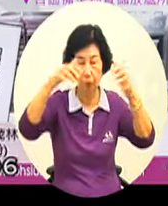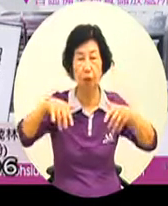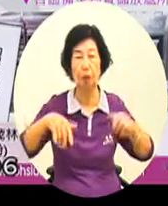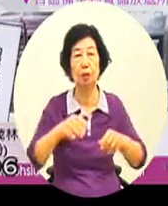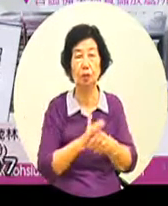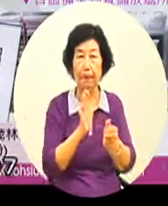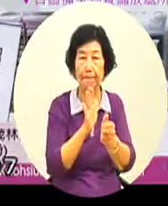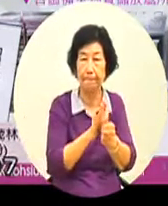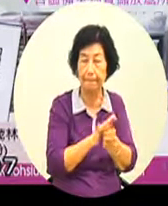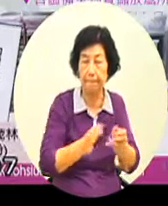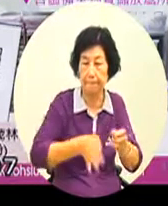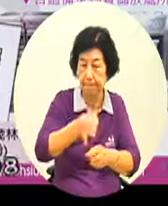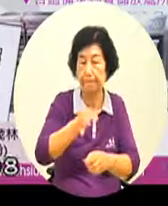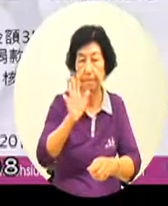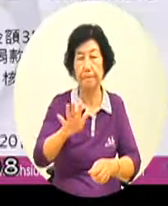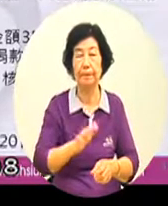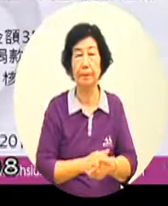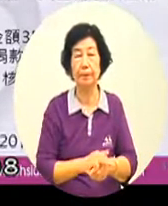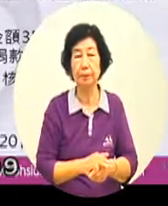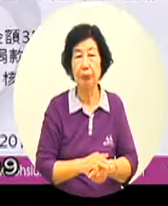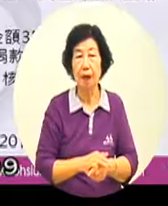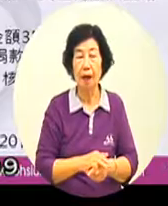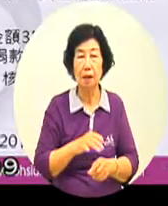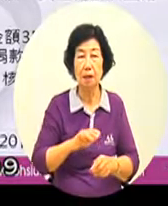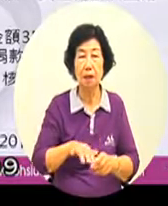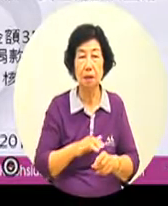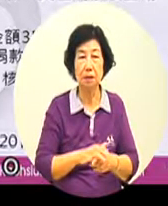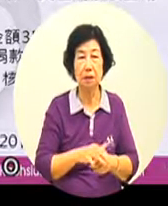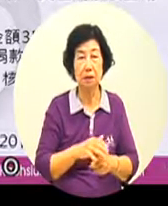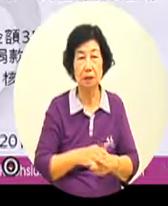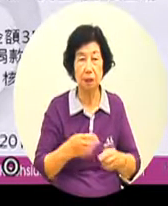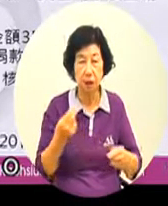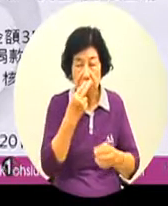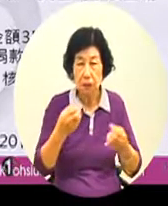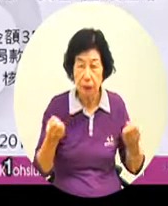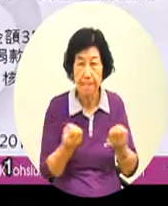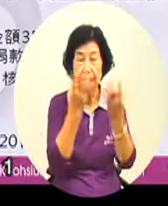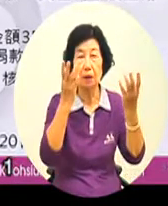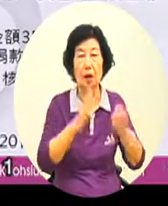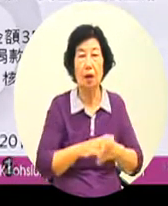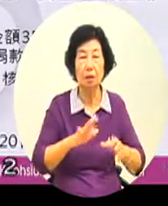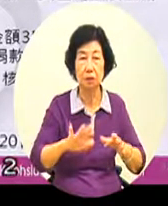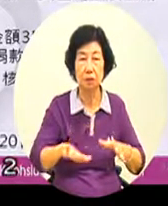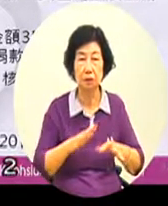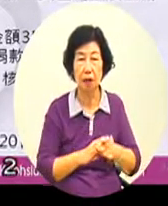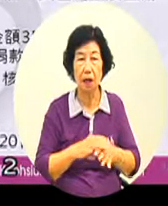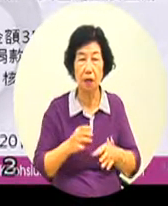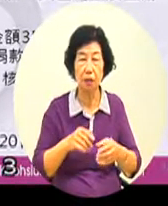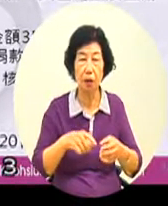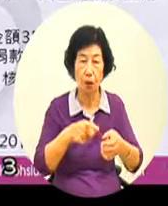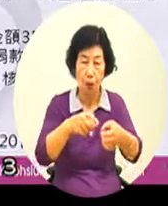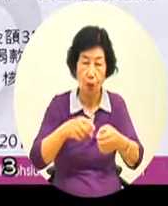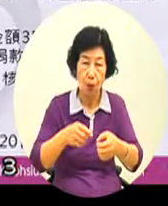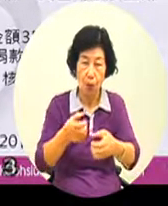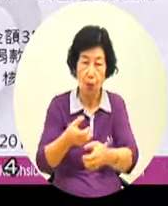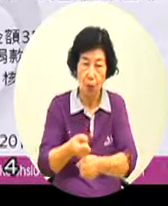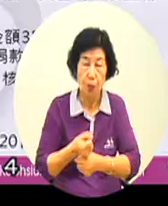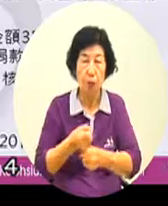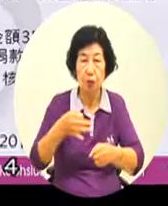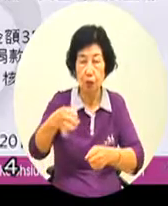有针对我们八一七报的相关的一个善款，我们也是持续非常严谨的